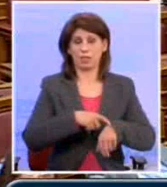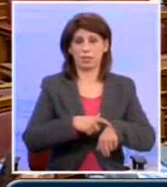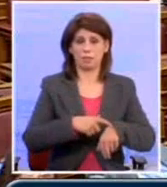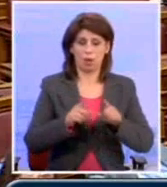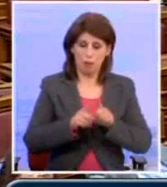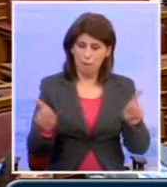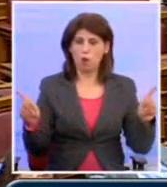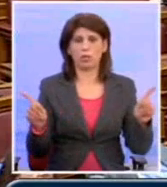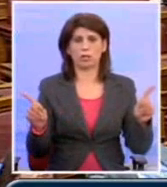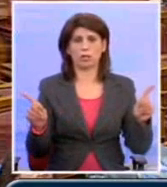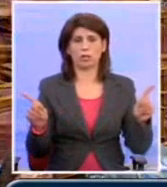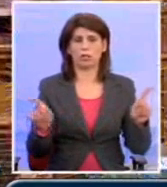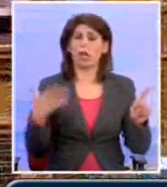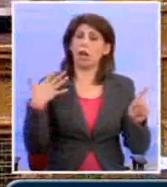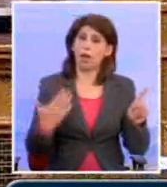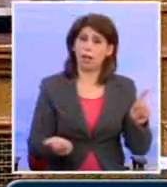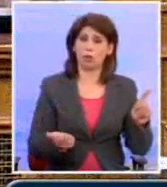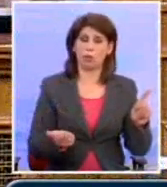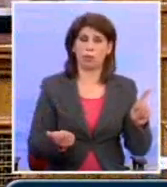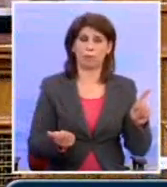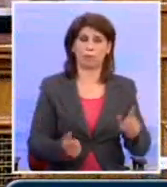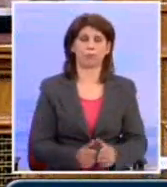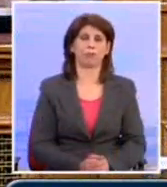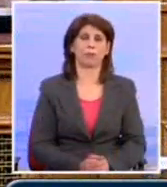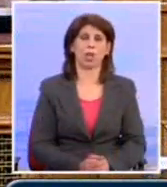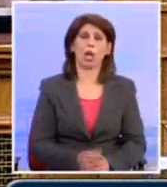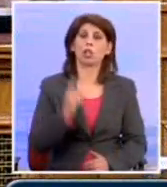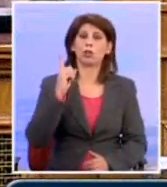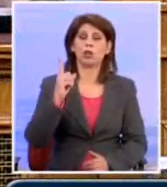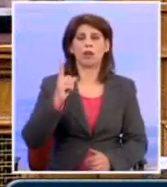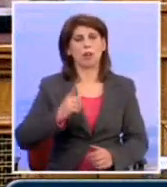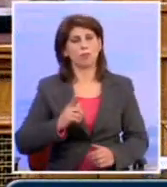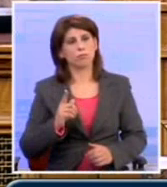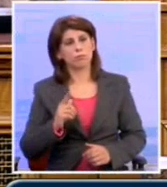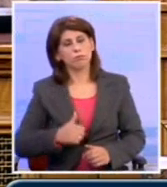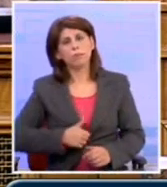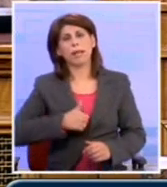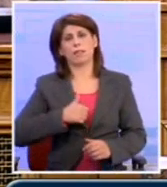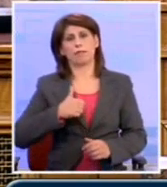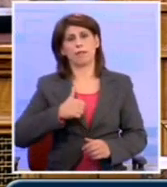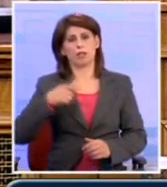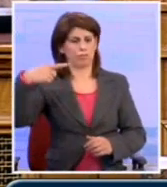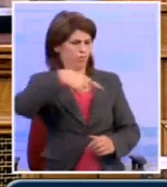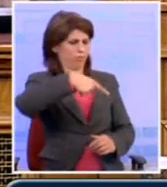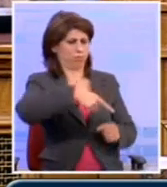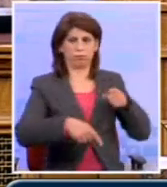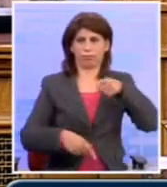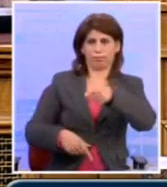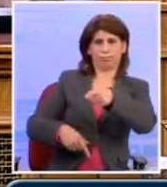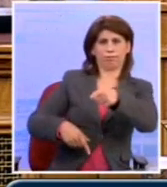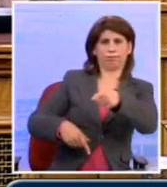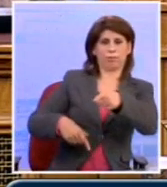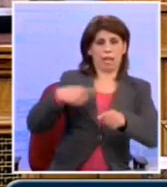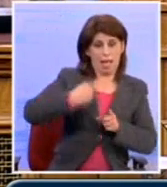απόκληση, έχουμε τον έναν περήφανο λαό να δακτυλοδεικτεί τον άλλον,